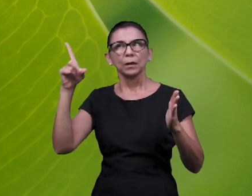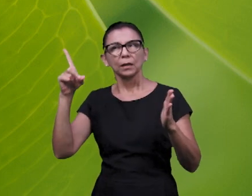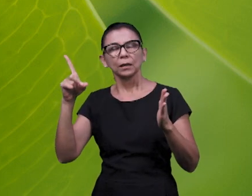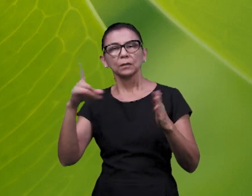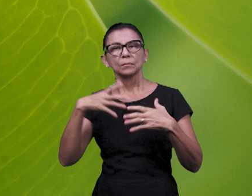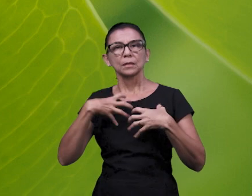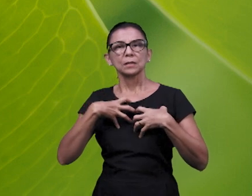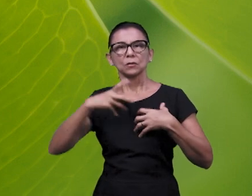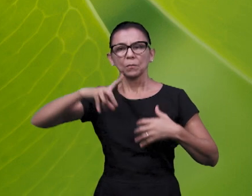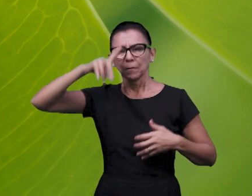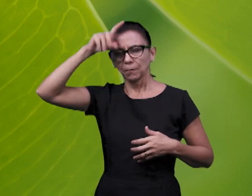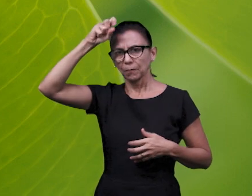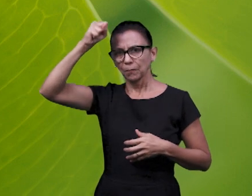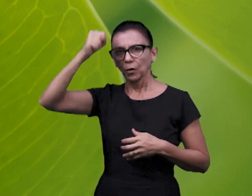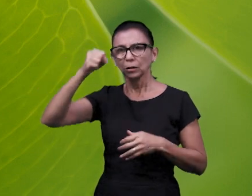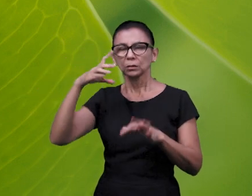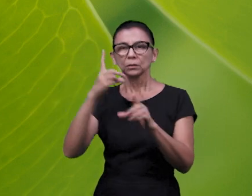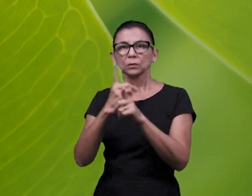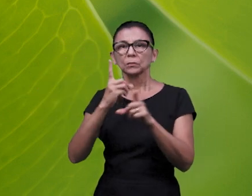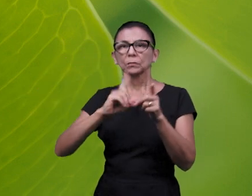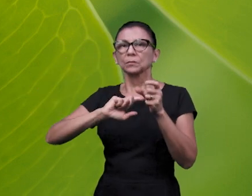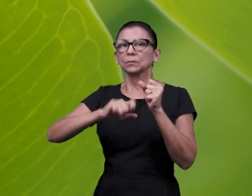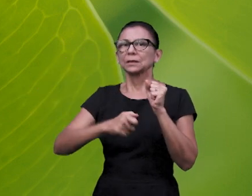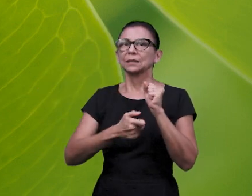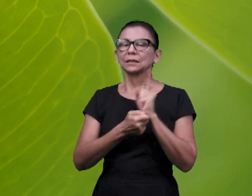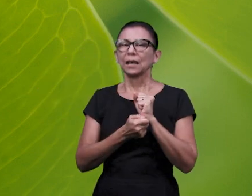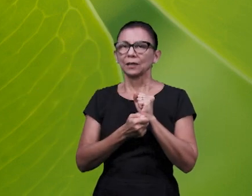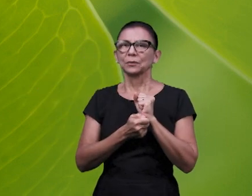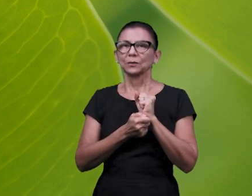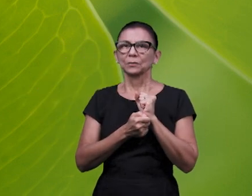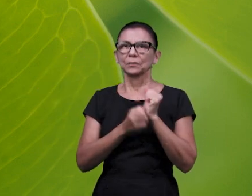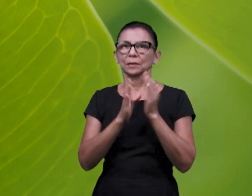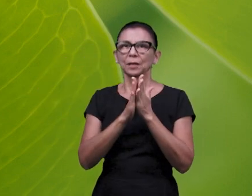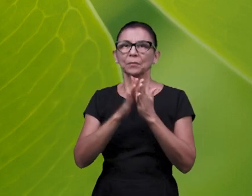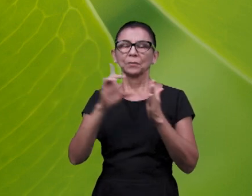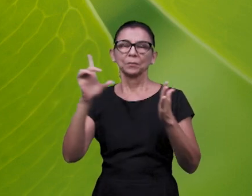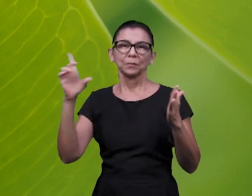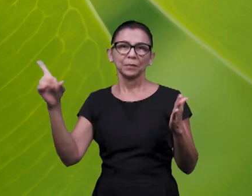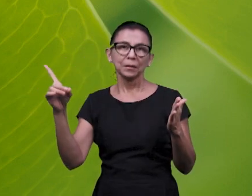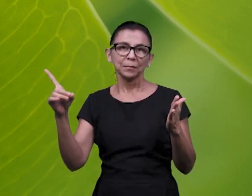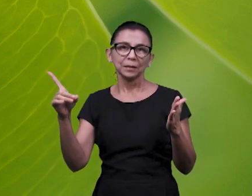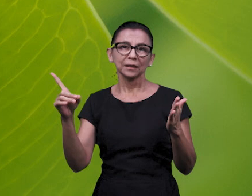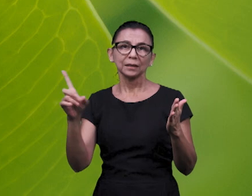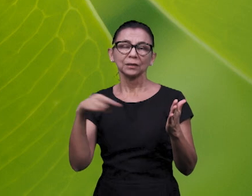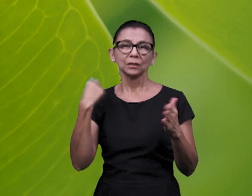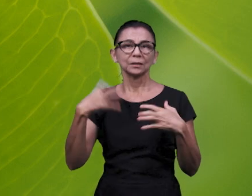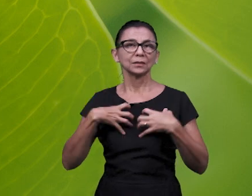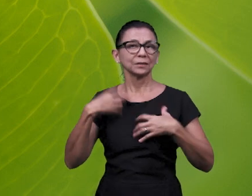découvrir les mystères de l'Évangile. Et comment il est bon, comment notre cœur il se réjouit